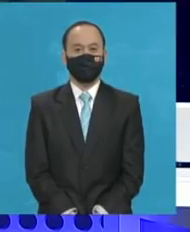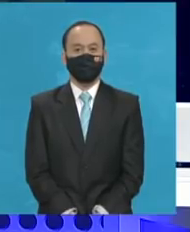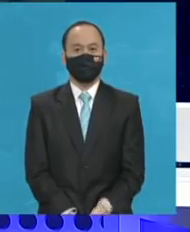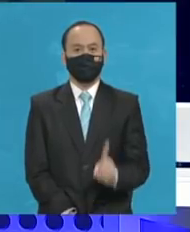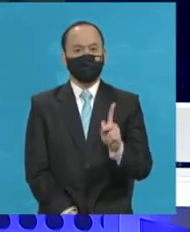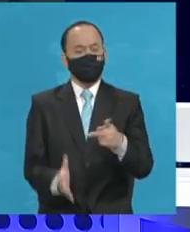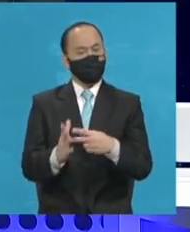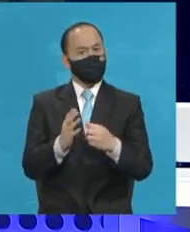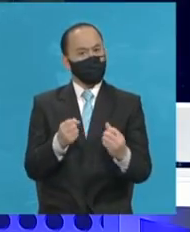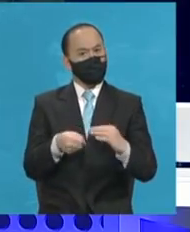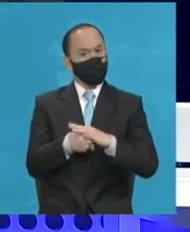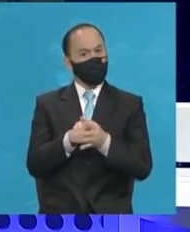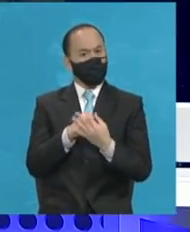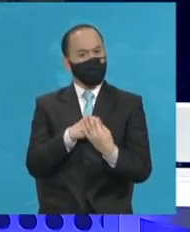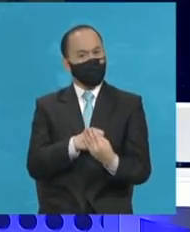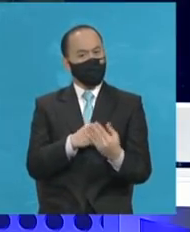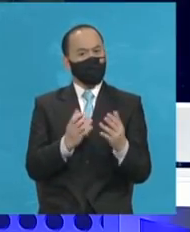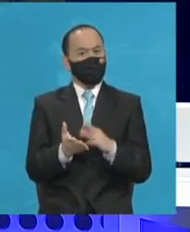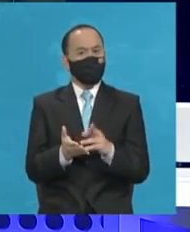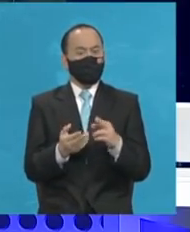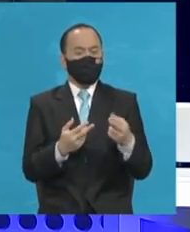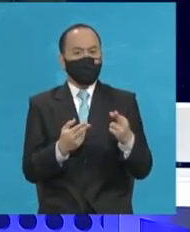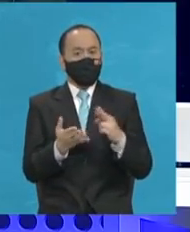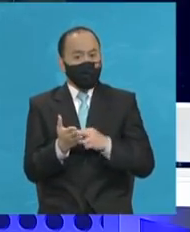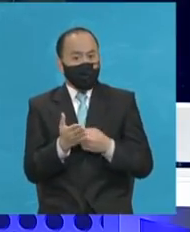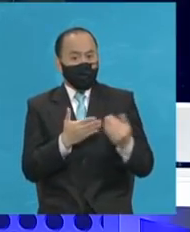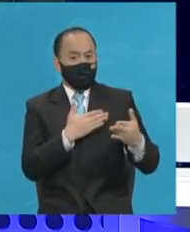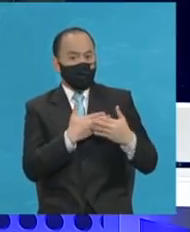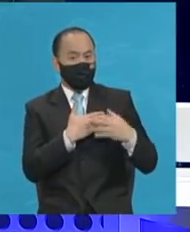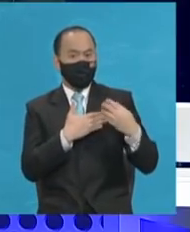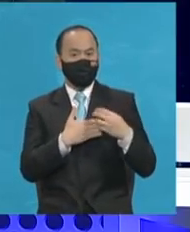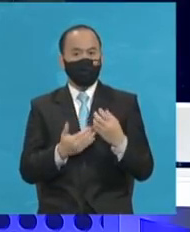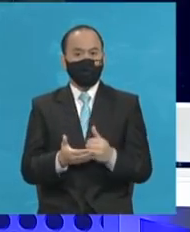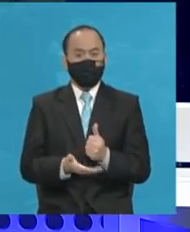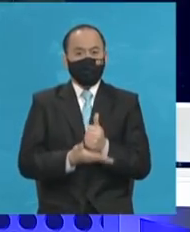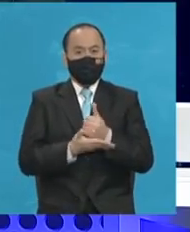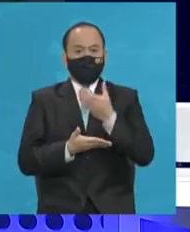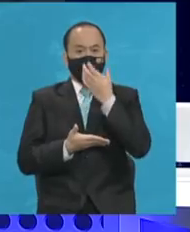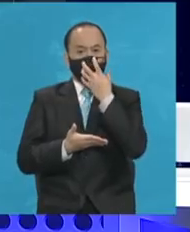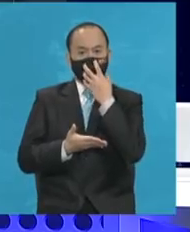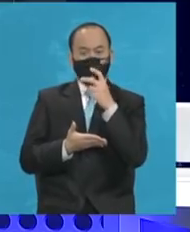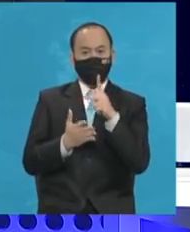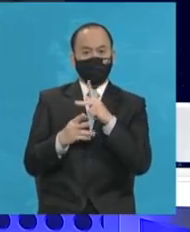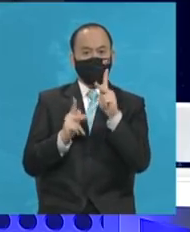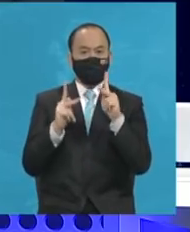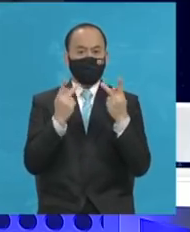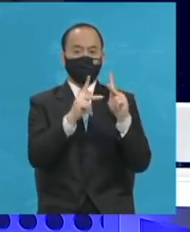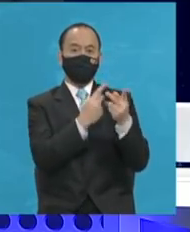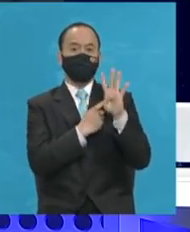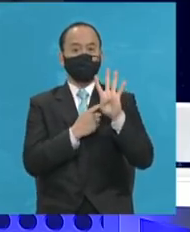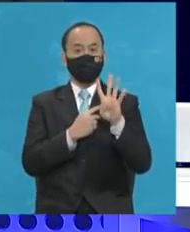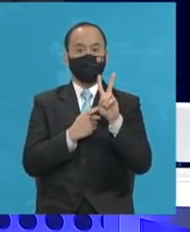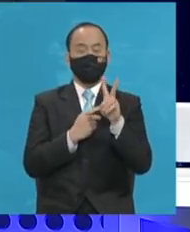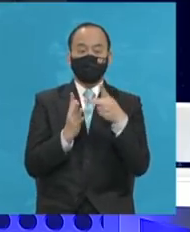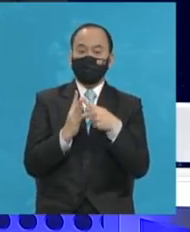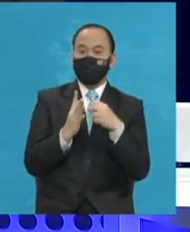f1s cognitium ditempatkan di bawah rawatan rapi dan memerlukan bantuan oksigen dalam kategori 4 mereka Ledug